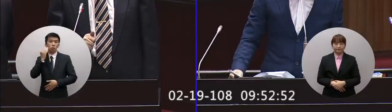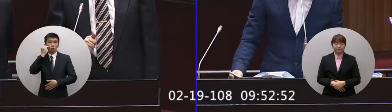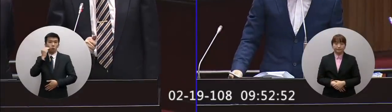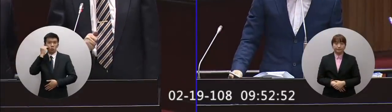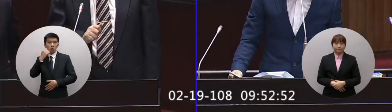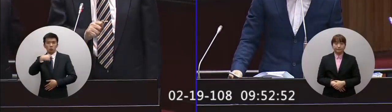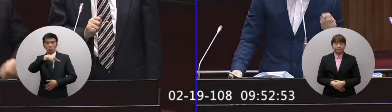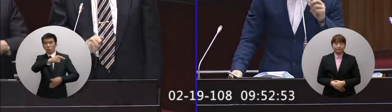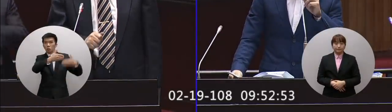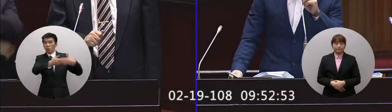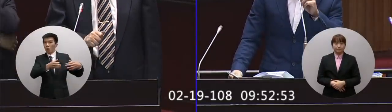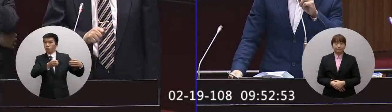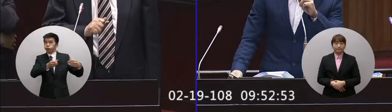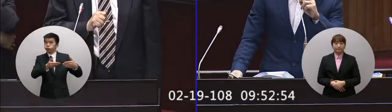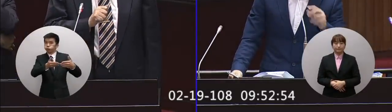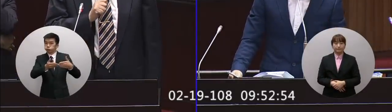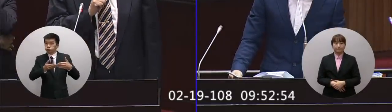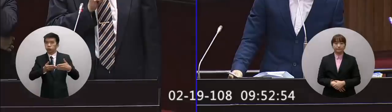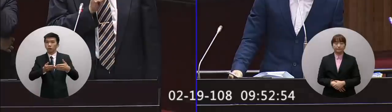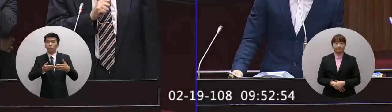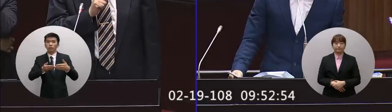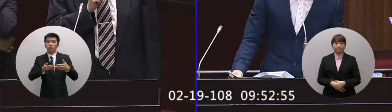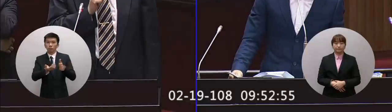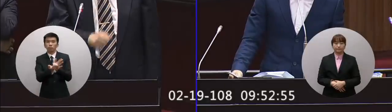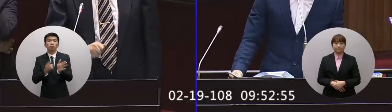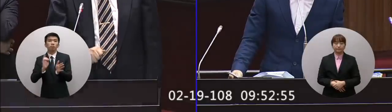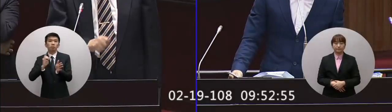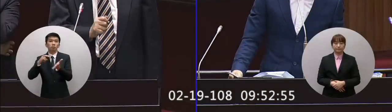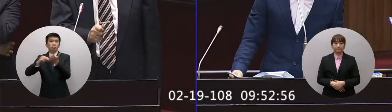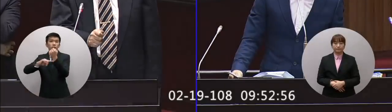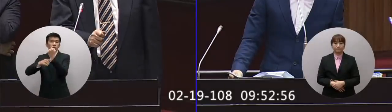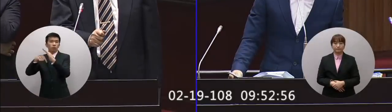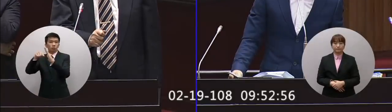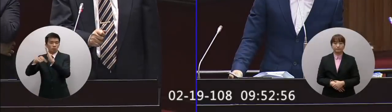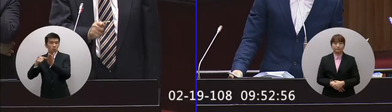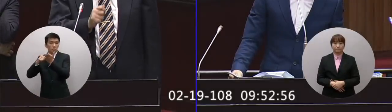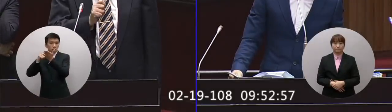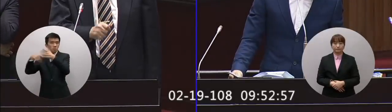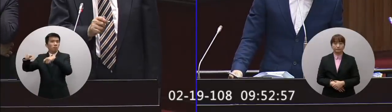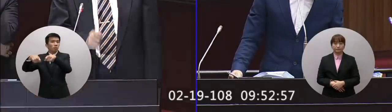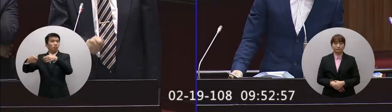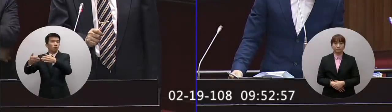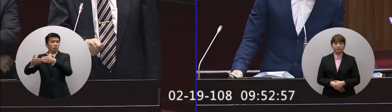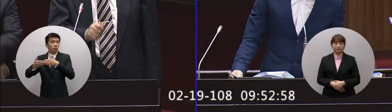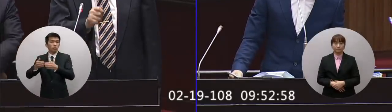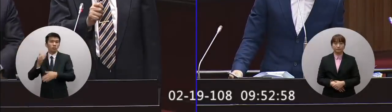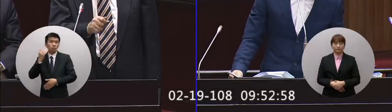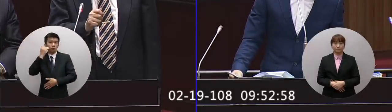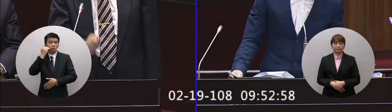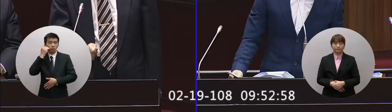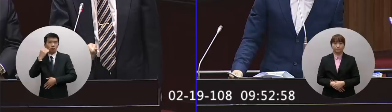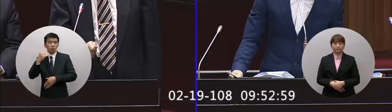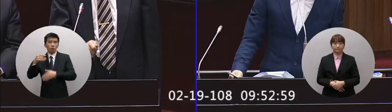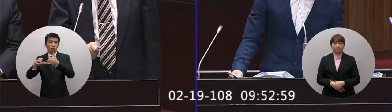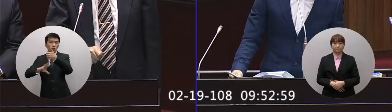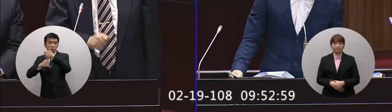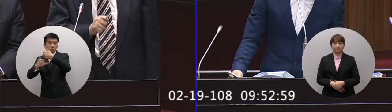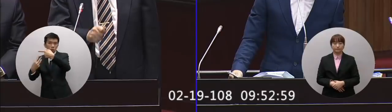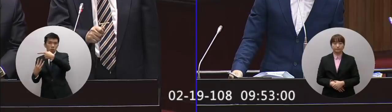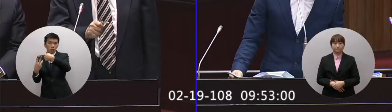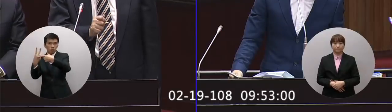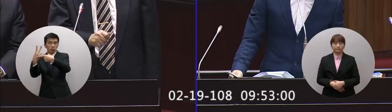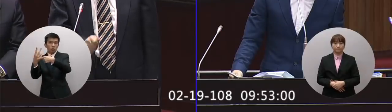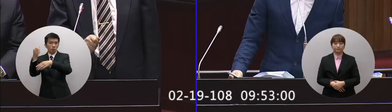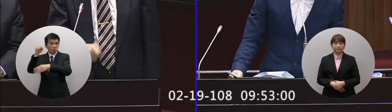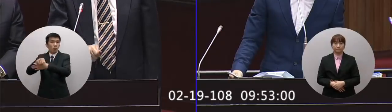协商的话，应该向立法院提出协商计划，经过三分之二的委员同意才